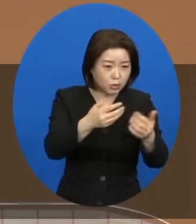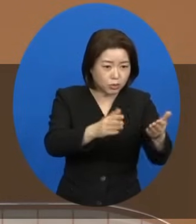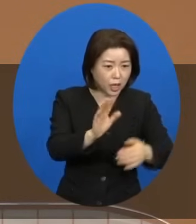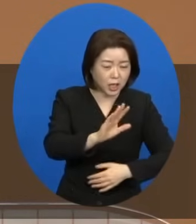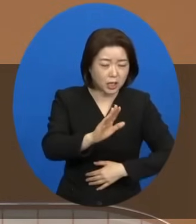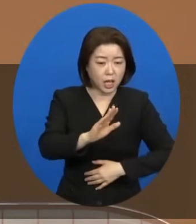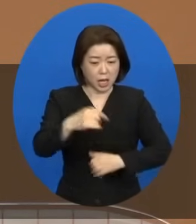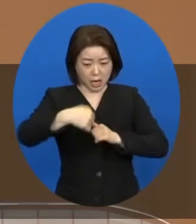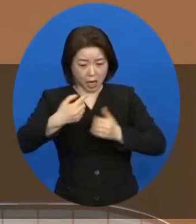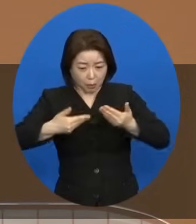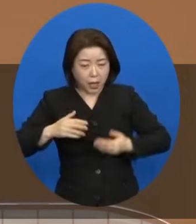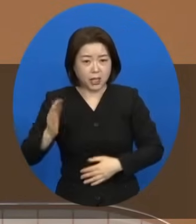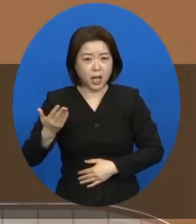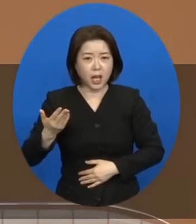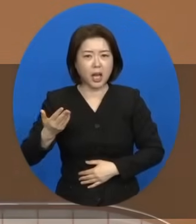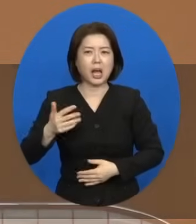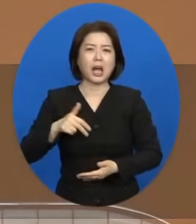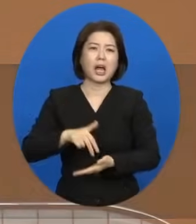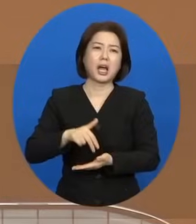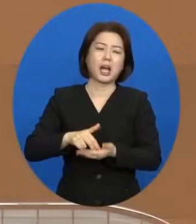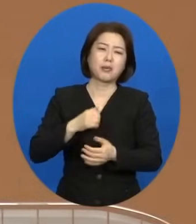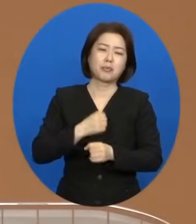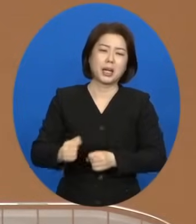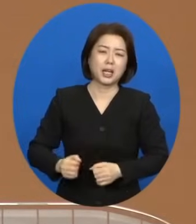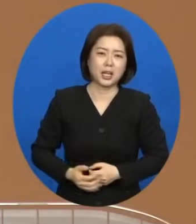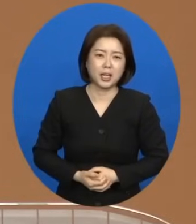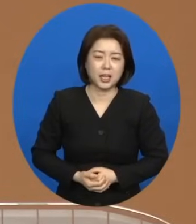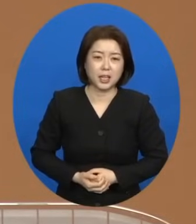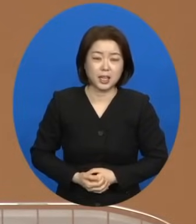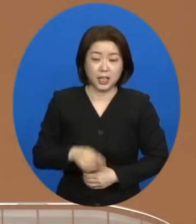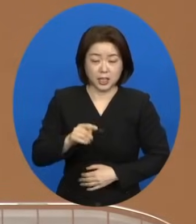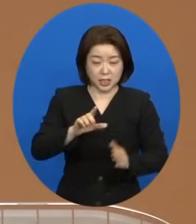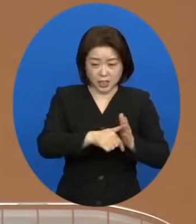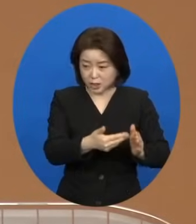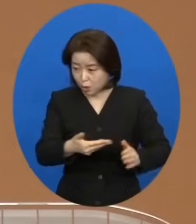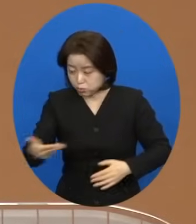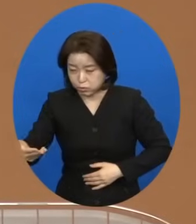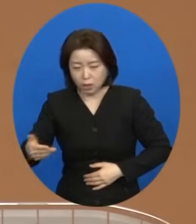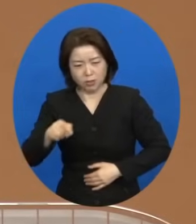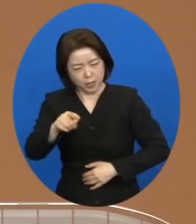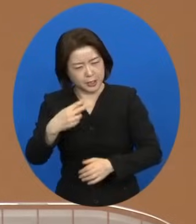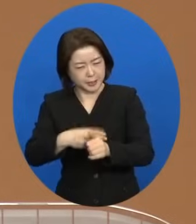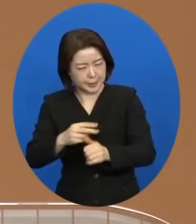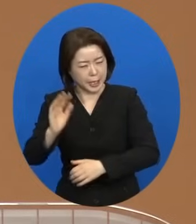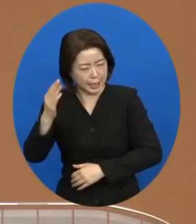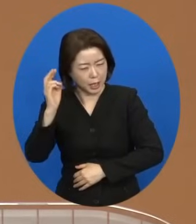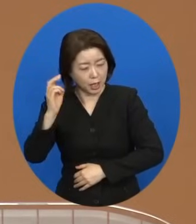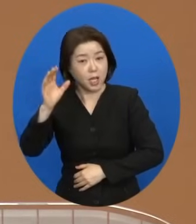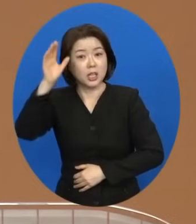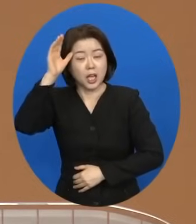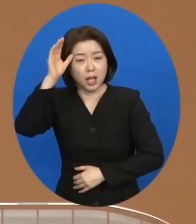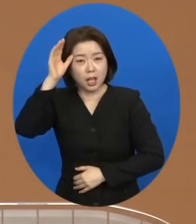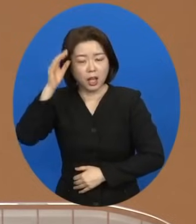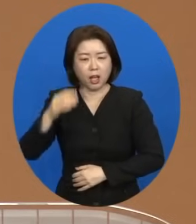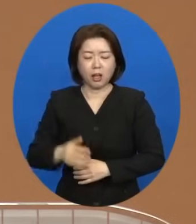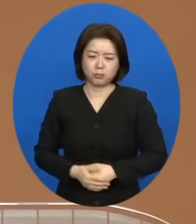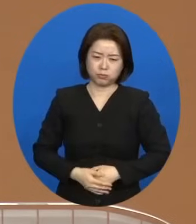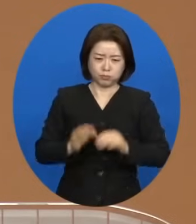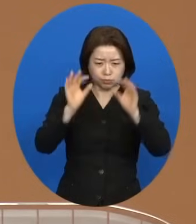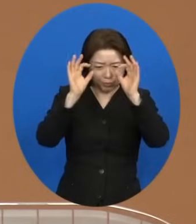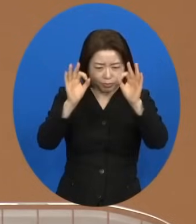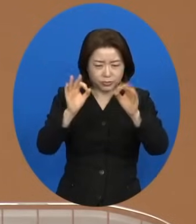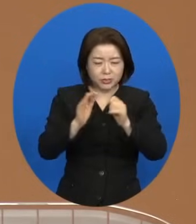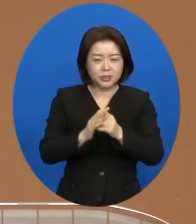이구나 반 분명히 이 정도 시간이 지났으면 선생이 될 것을 기대했는데 아직 그 어린아이에